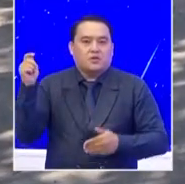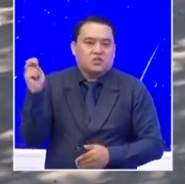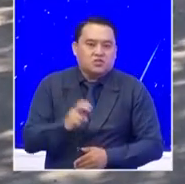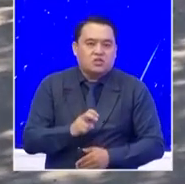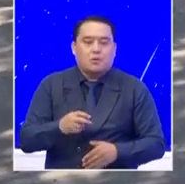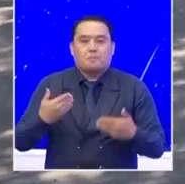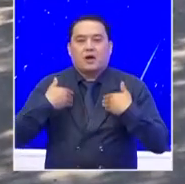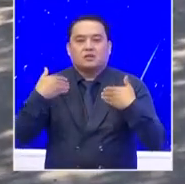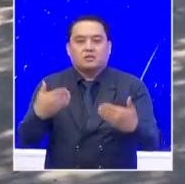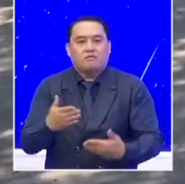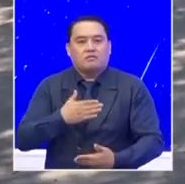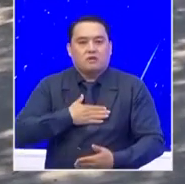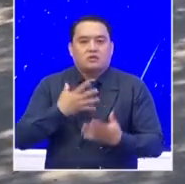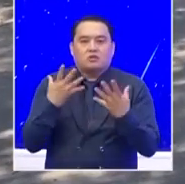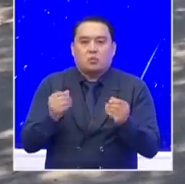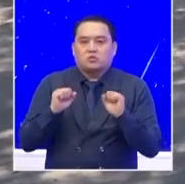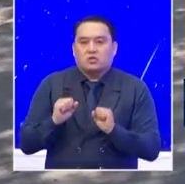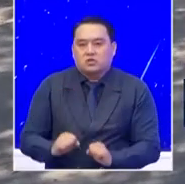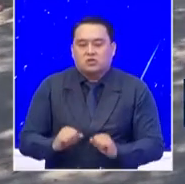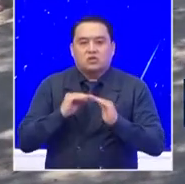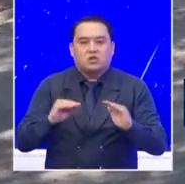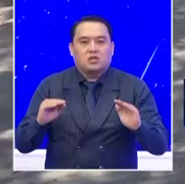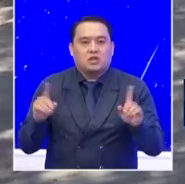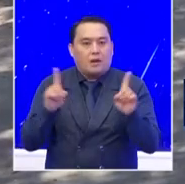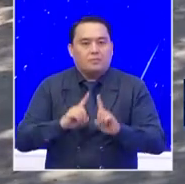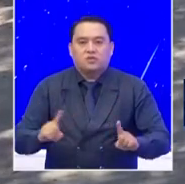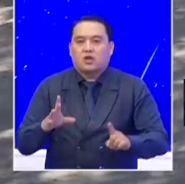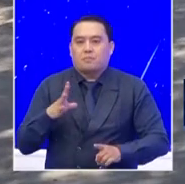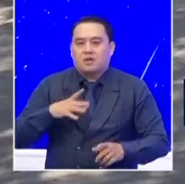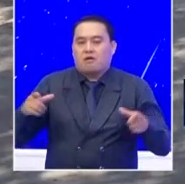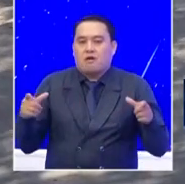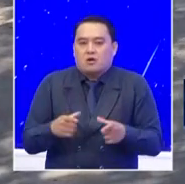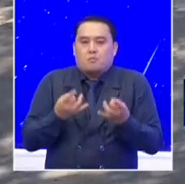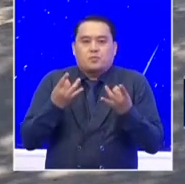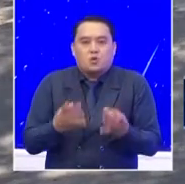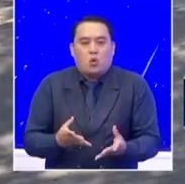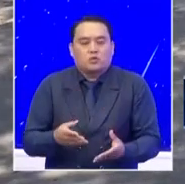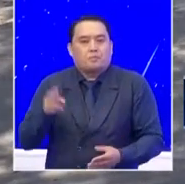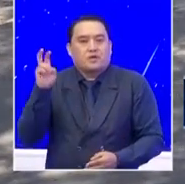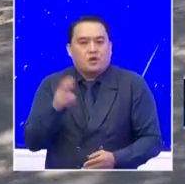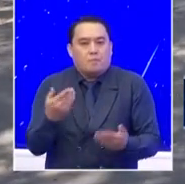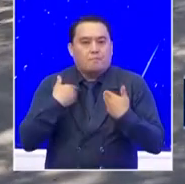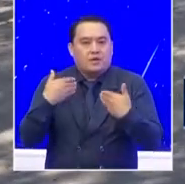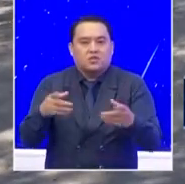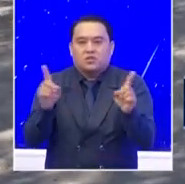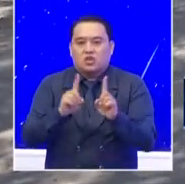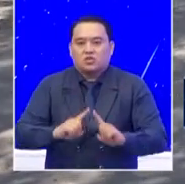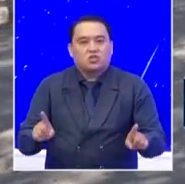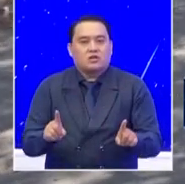Днем защиты детей. Это вот нереально было во время карантина, то, что придут, поздравят, это было